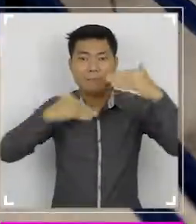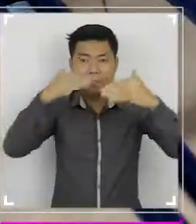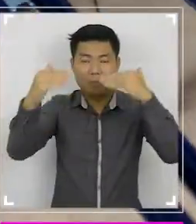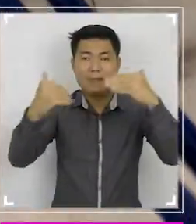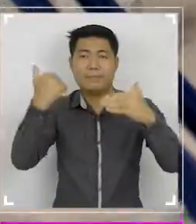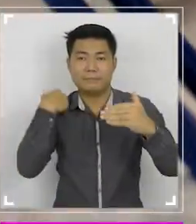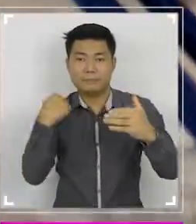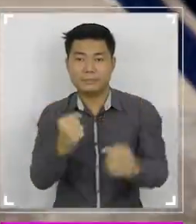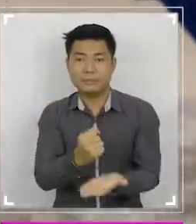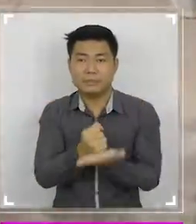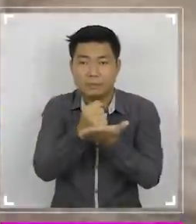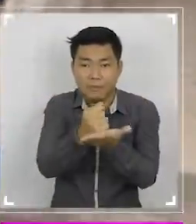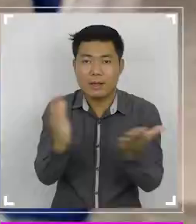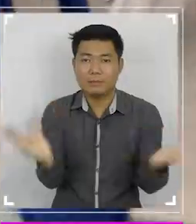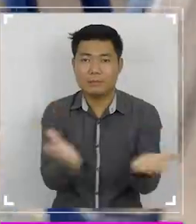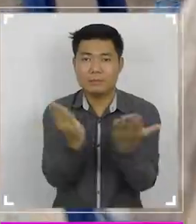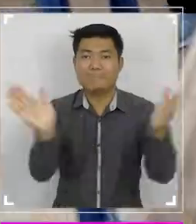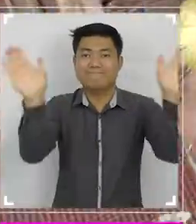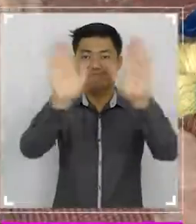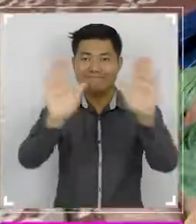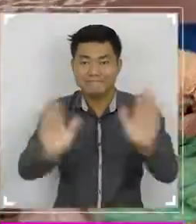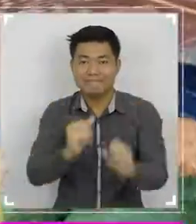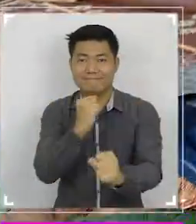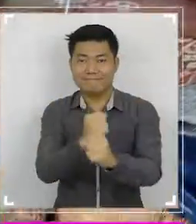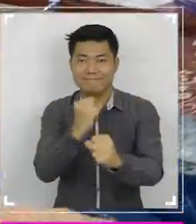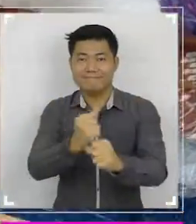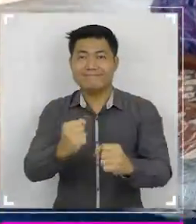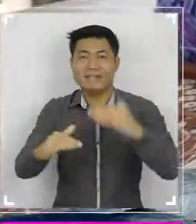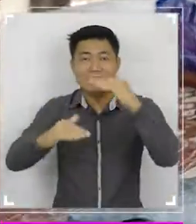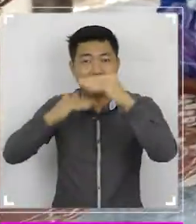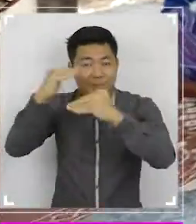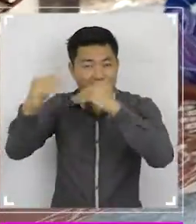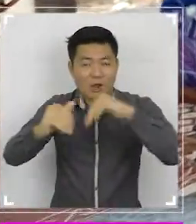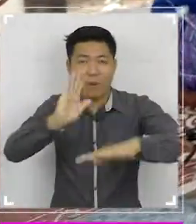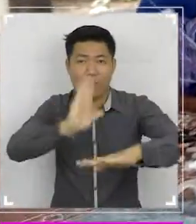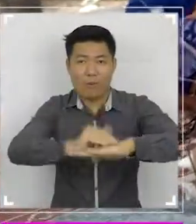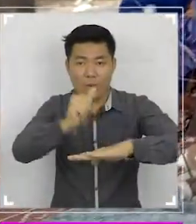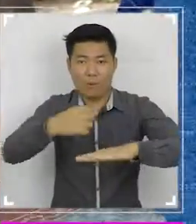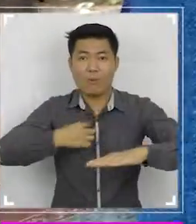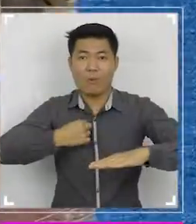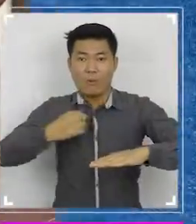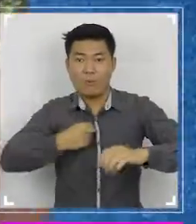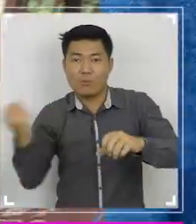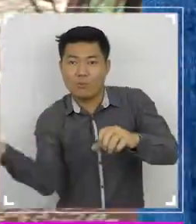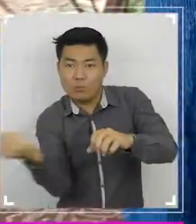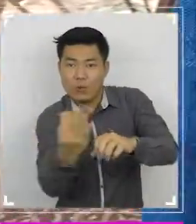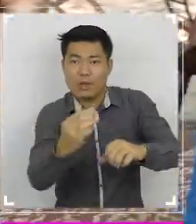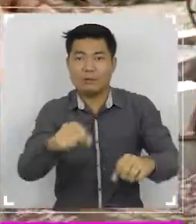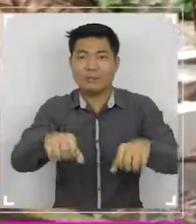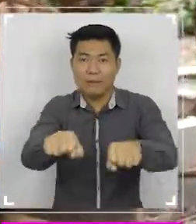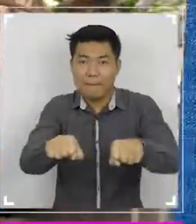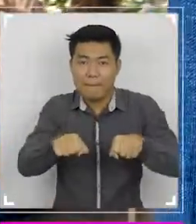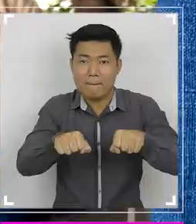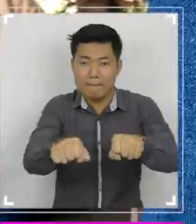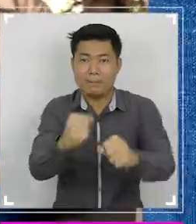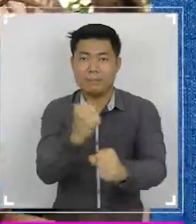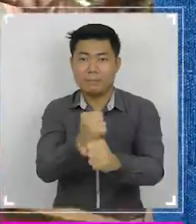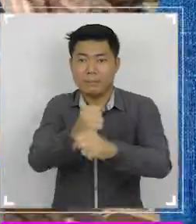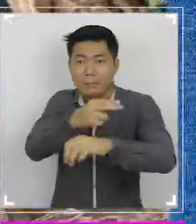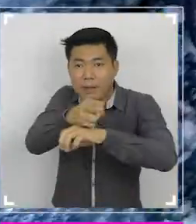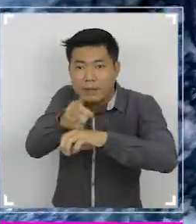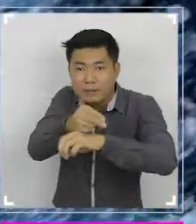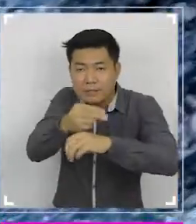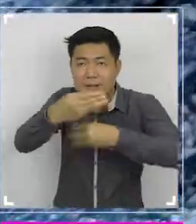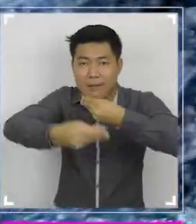ยกิจกรรมในครั้งนี้เป็นการส่งเสริมการออกแบบและพัฒนาบรรจุภัณฑ์การพัฒนาคุณภาพผ้าฝ้ายทอมือรวมทั้งการจัด